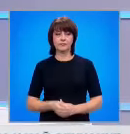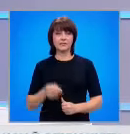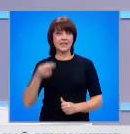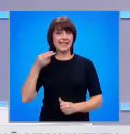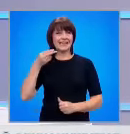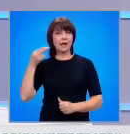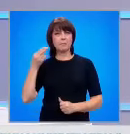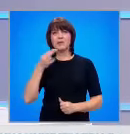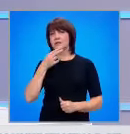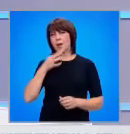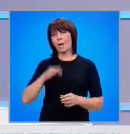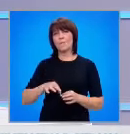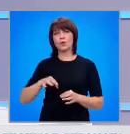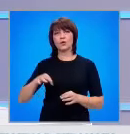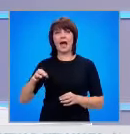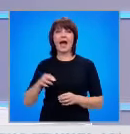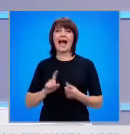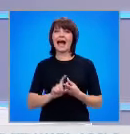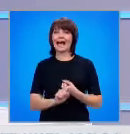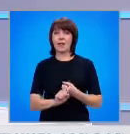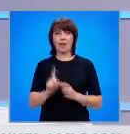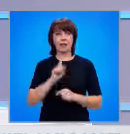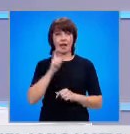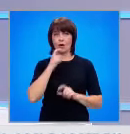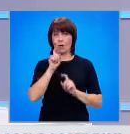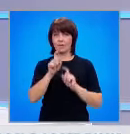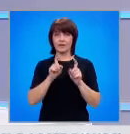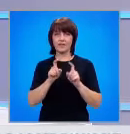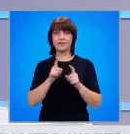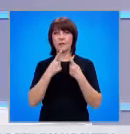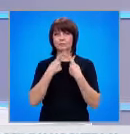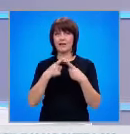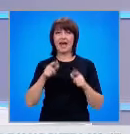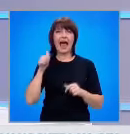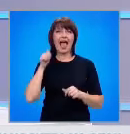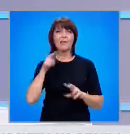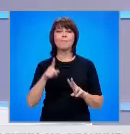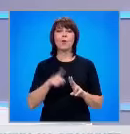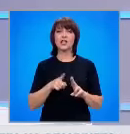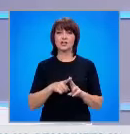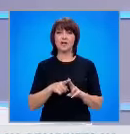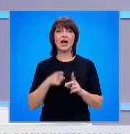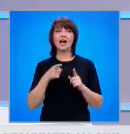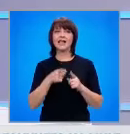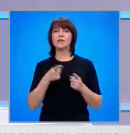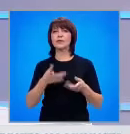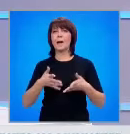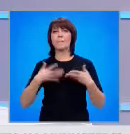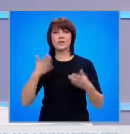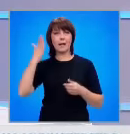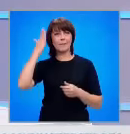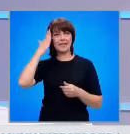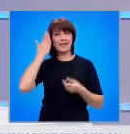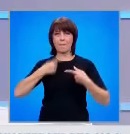Тема с продължение. Кремъл не коментира поста на певицата Алла Пугачова в Инстаграм, с който тя поиска Министерството